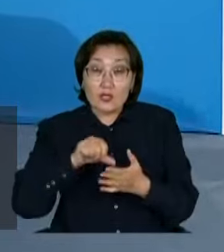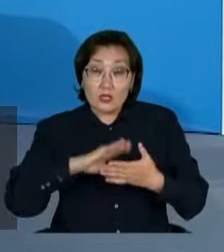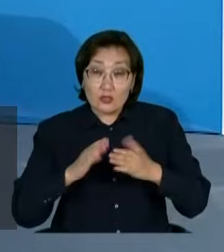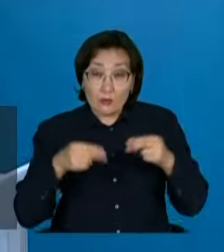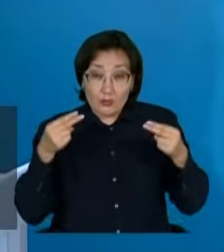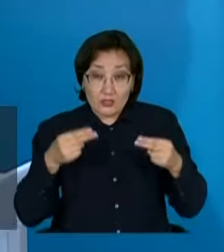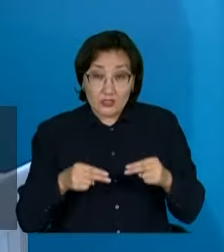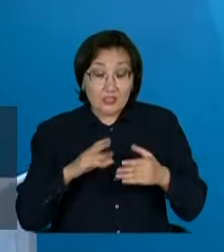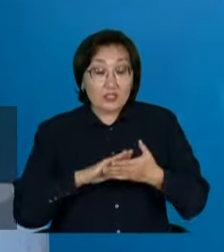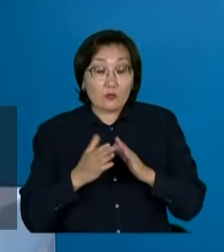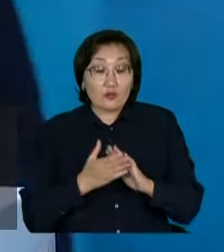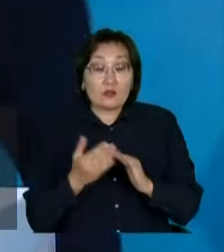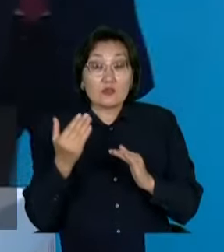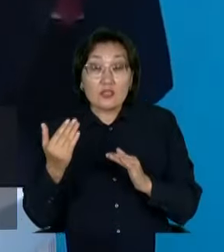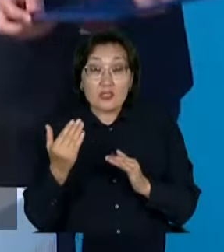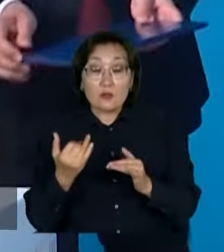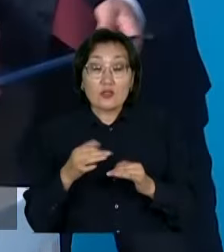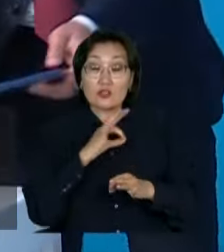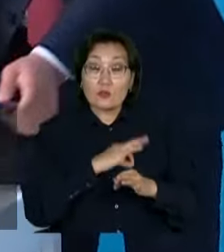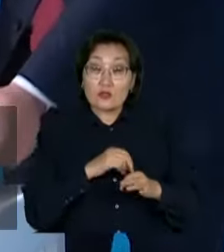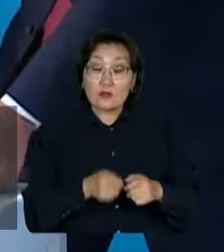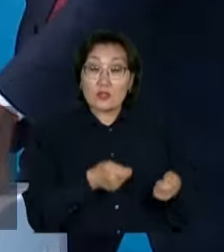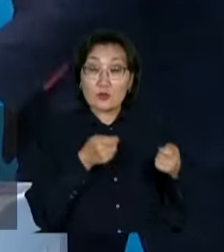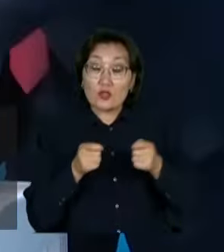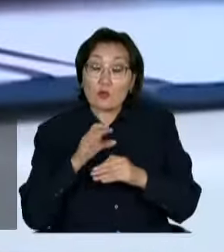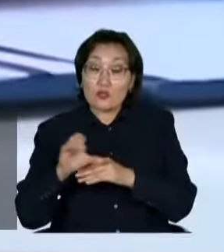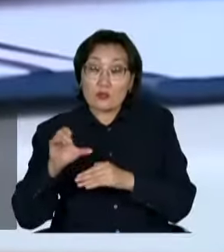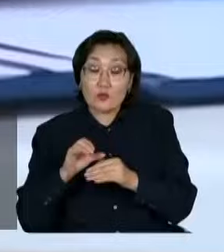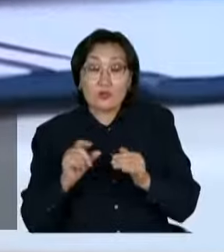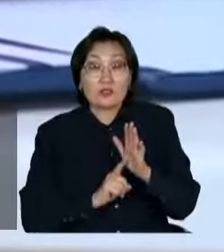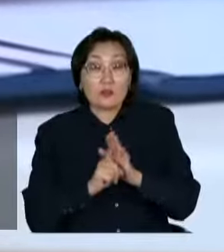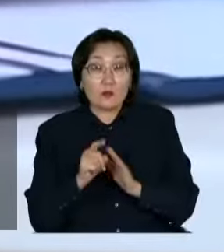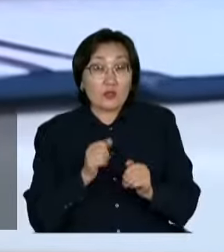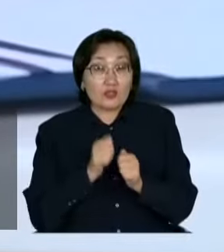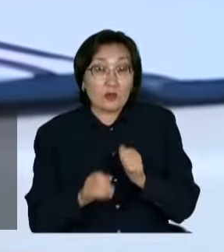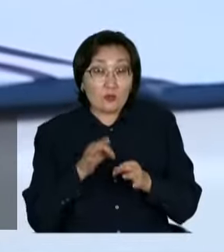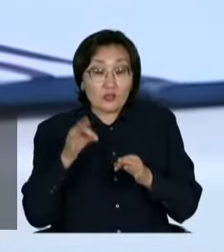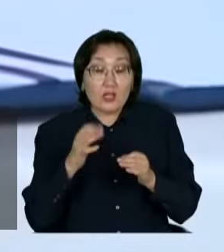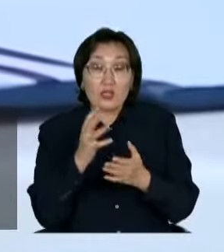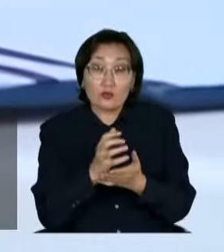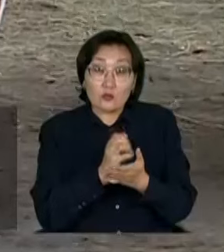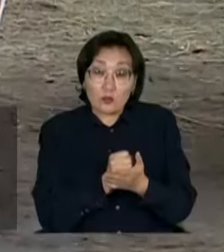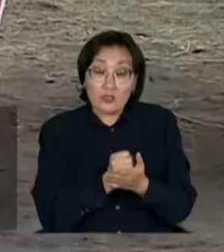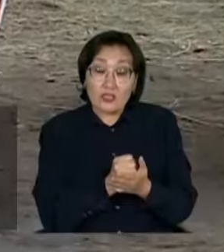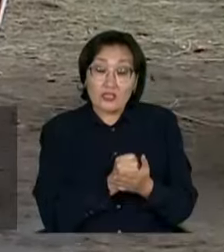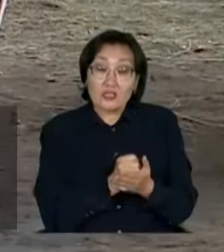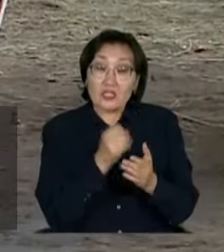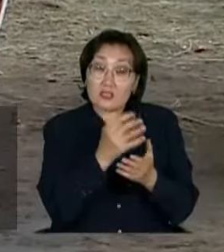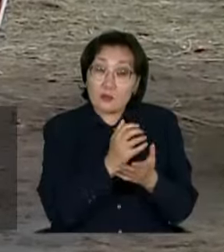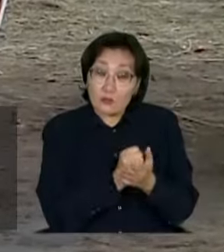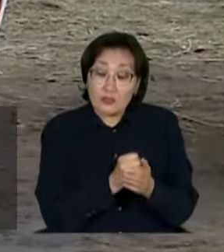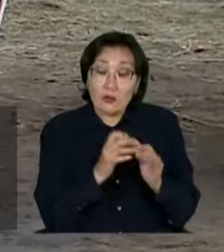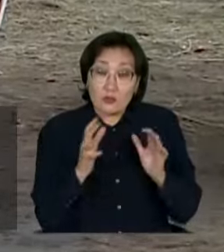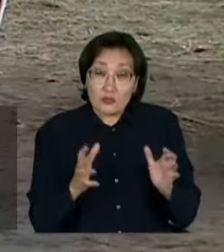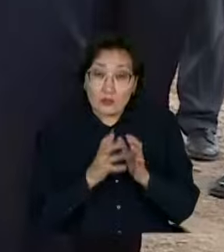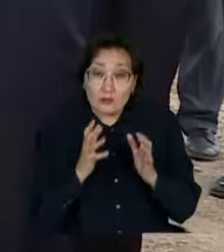жасасқан. Келісімге келген олар ендігіде тұтынушыға жететін тауарды ең алдымен әр аумақтағы тұрақтандыру қорына жинамақ. Айта кетейік,